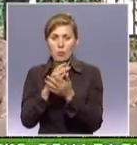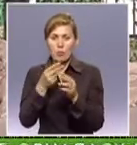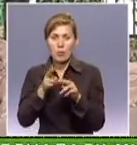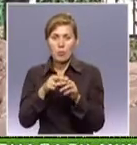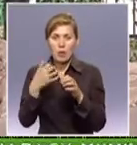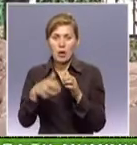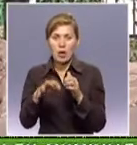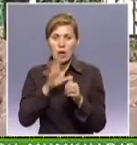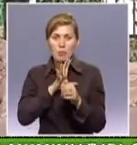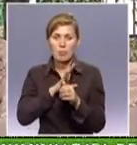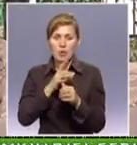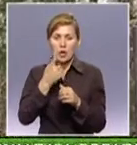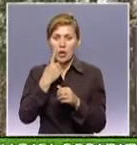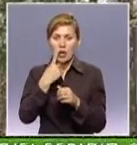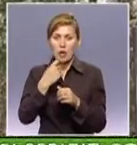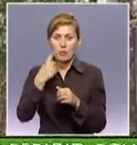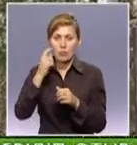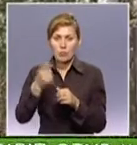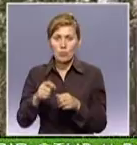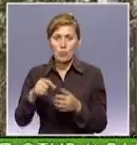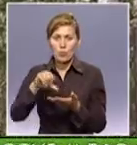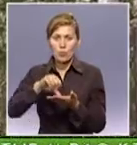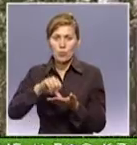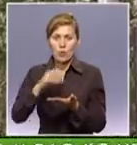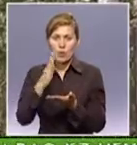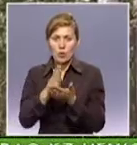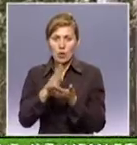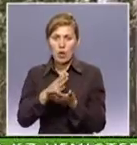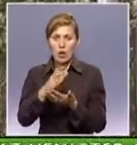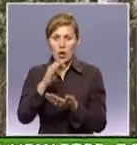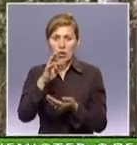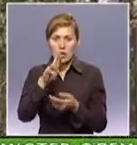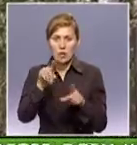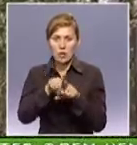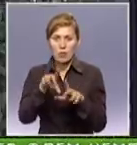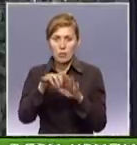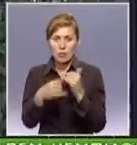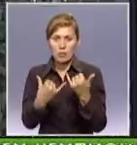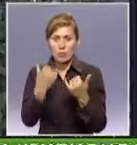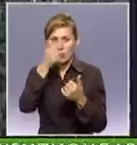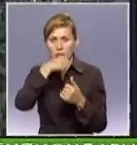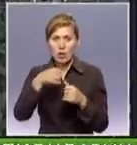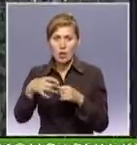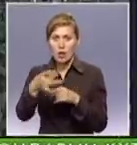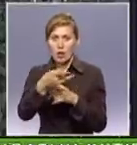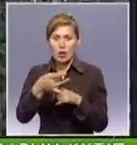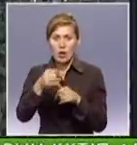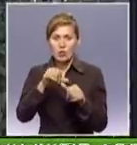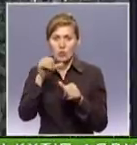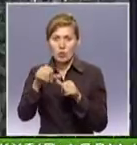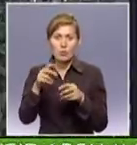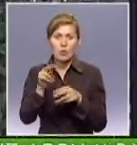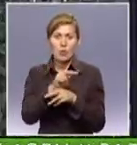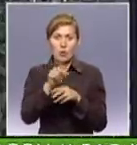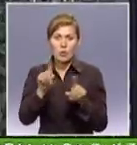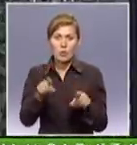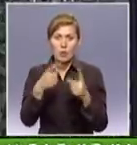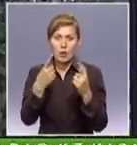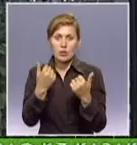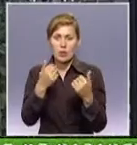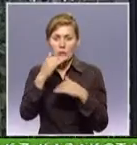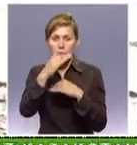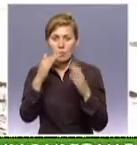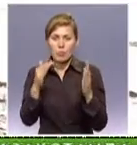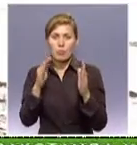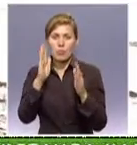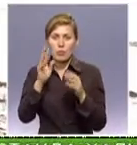Солардың арасында қан майданда жан берген Ұлы Отан соғысы батырларының аллеясы бар. Биылдан бастап осы аумақ күрделі өңдеуден өтіп, жан жағы абаттандырылатын